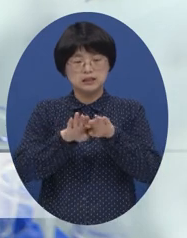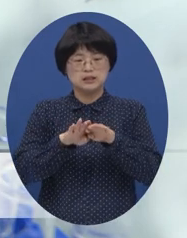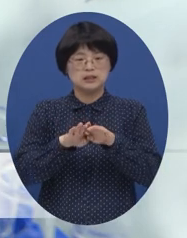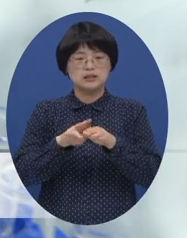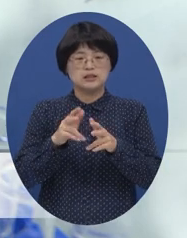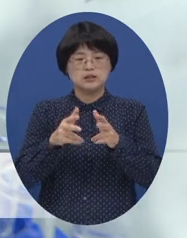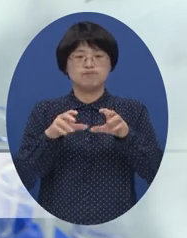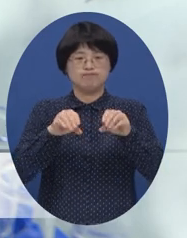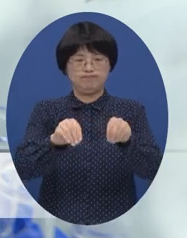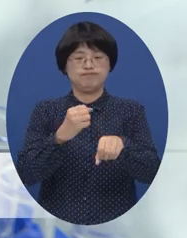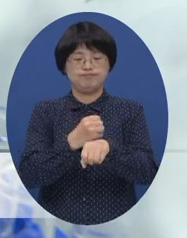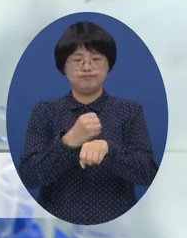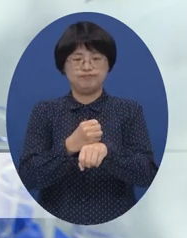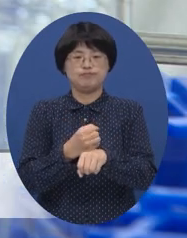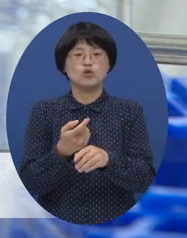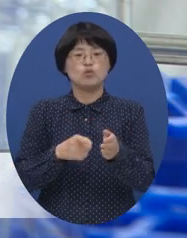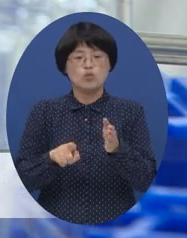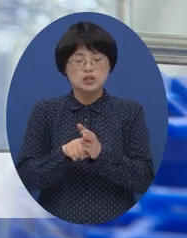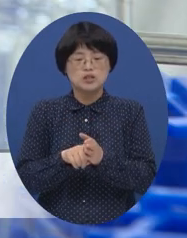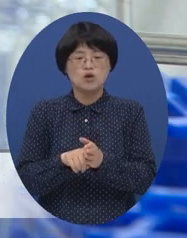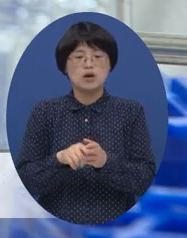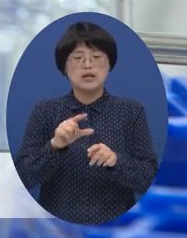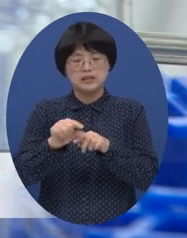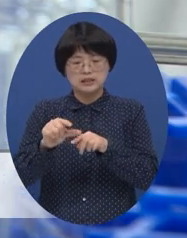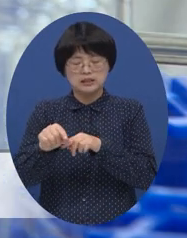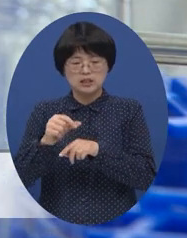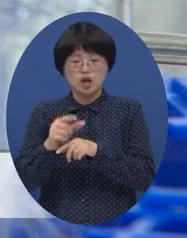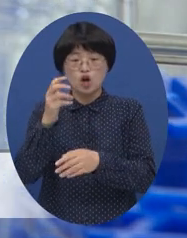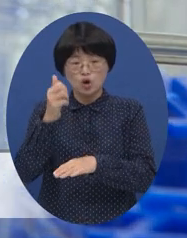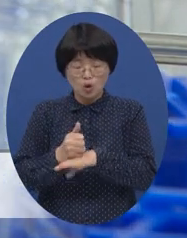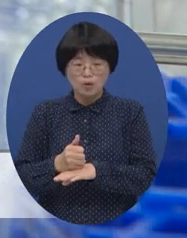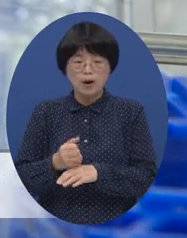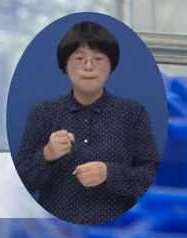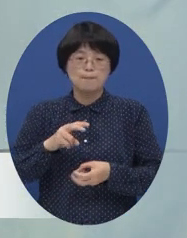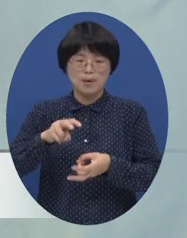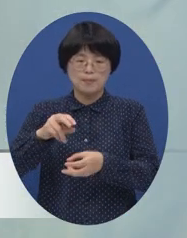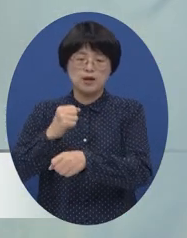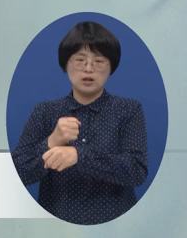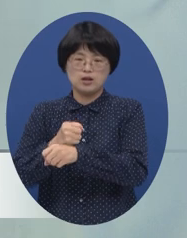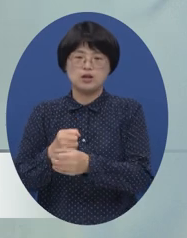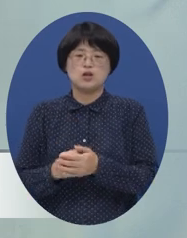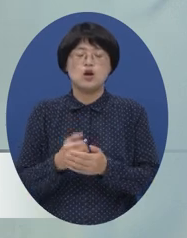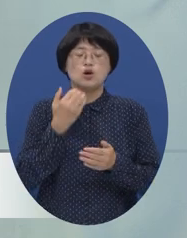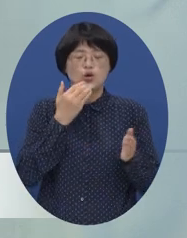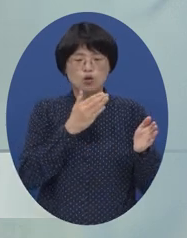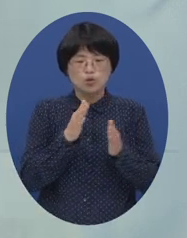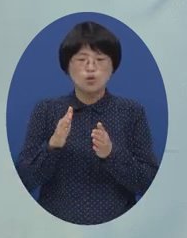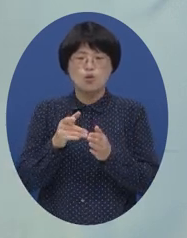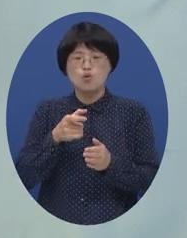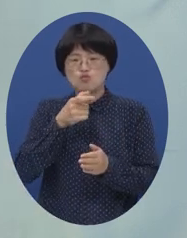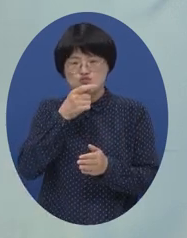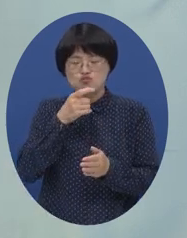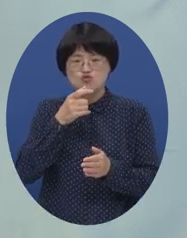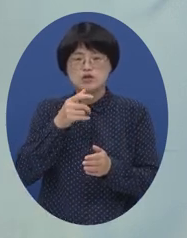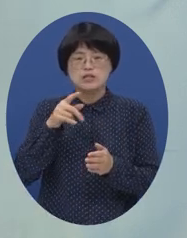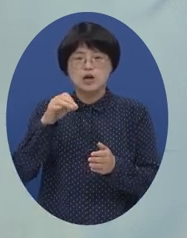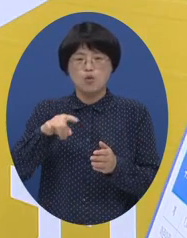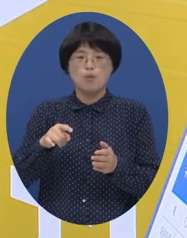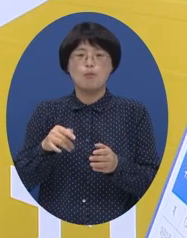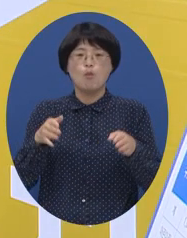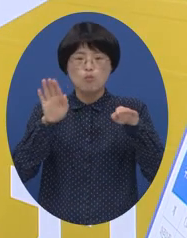및 시설 보완 조치가 이루어지도록 해당 시군에 검사 결과를 통보하고 경기도 수자원 본부를 통해 현장 조사를 실시하기로